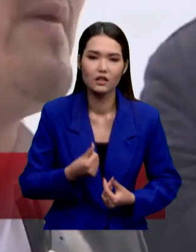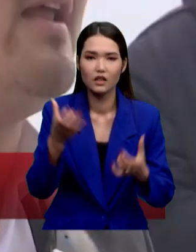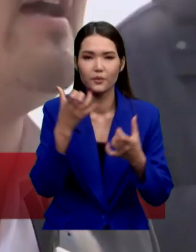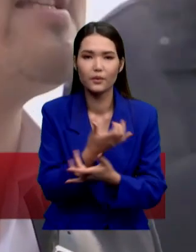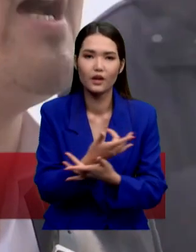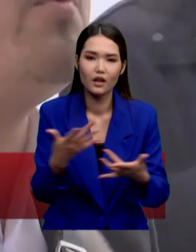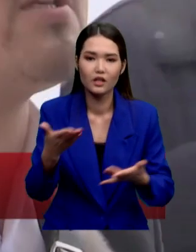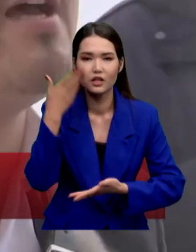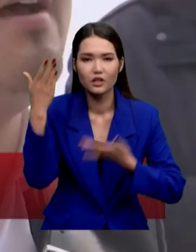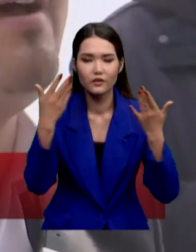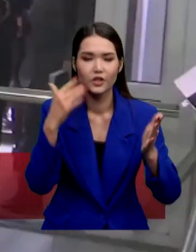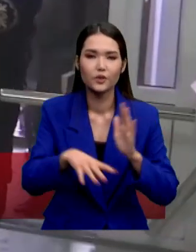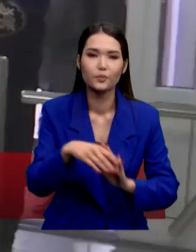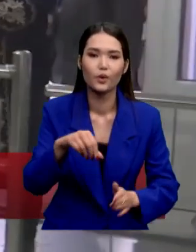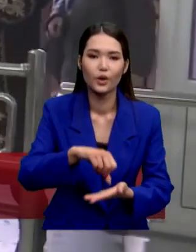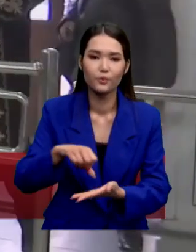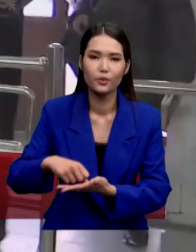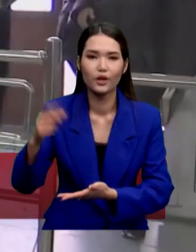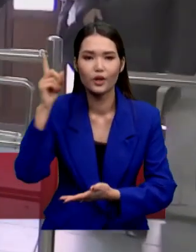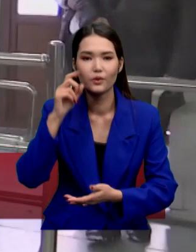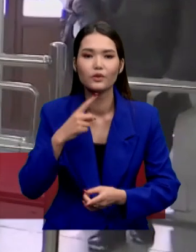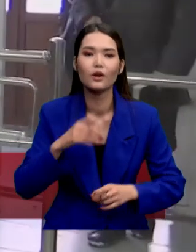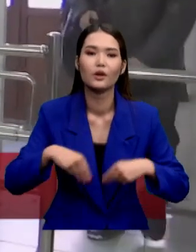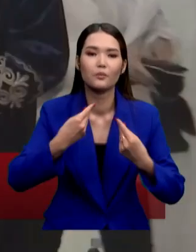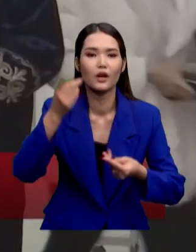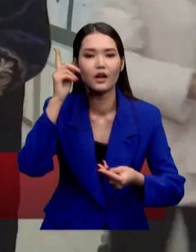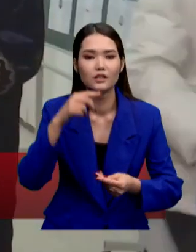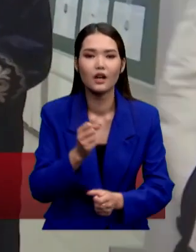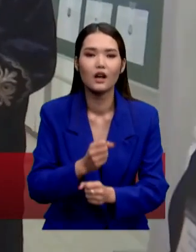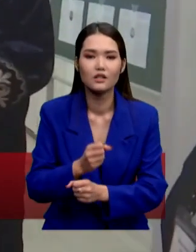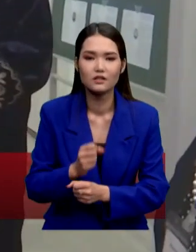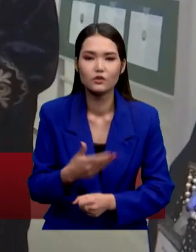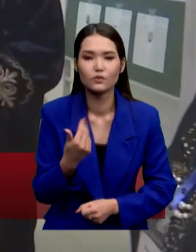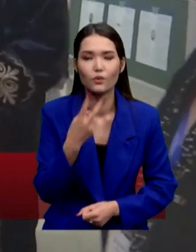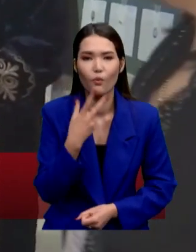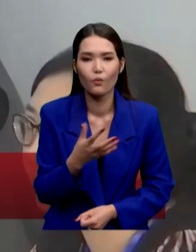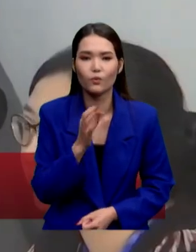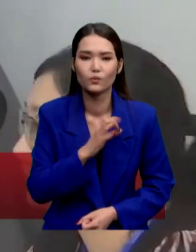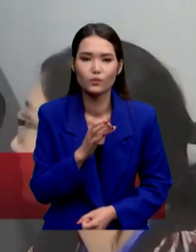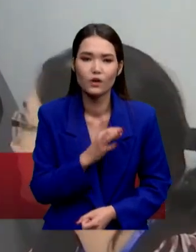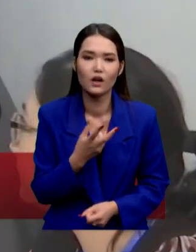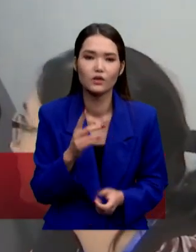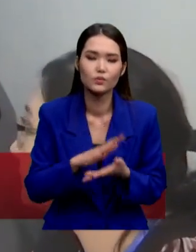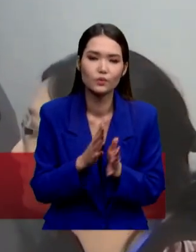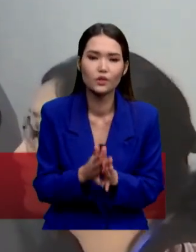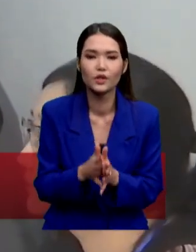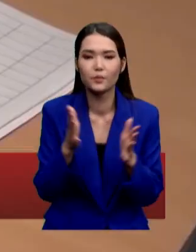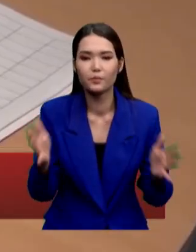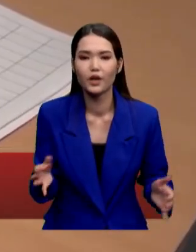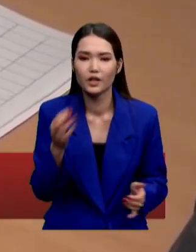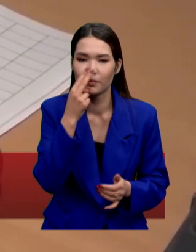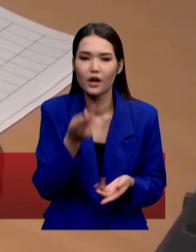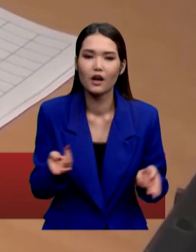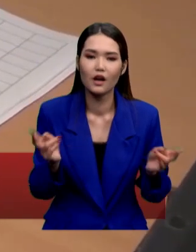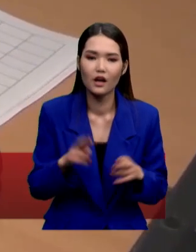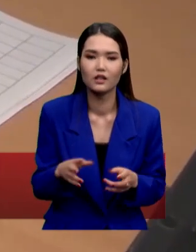эти веселые избиратели знают, за кого проголосовать. Прокатчик верблюдов Улан Байзаков таким незатейливым способом решил привлечь казахстанцев